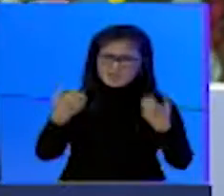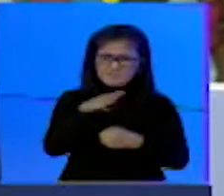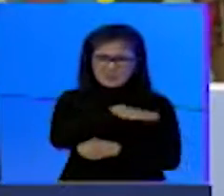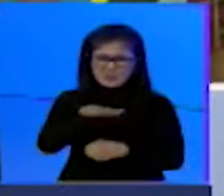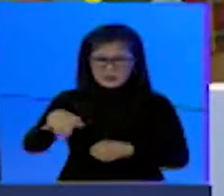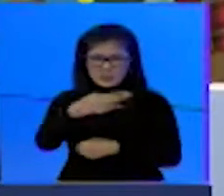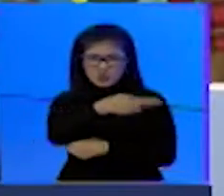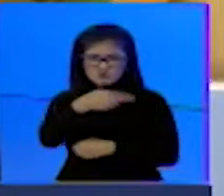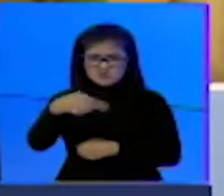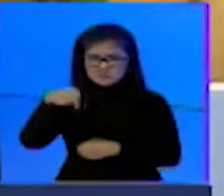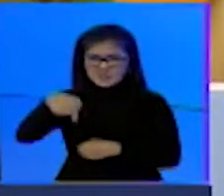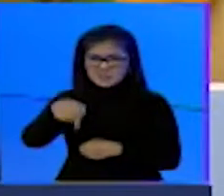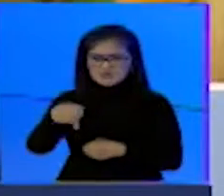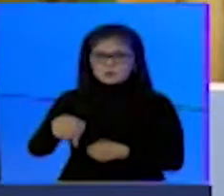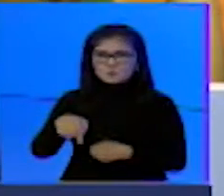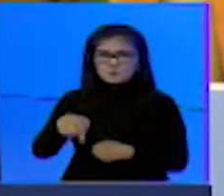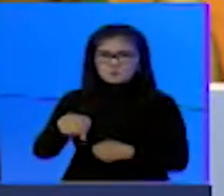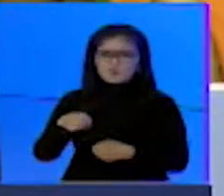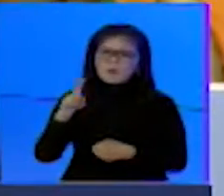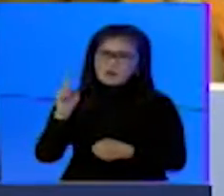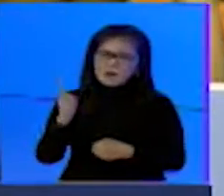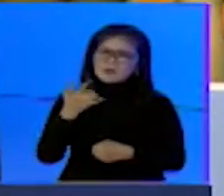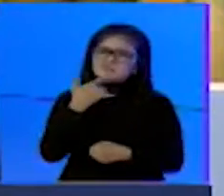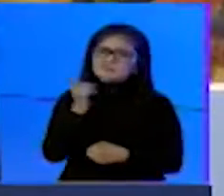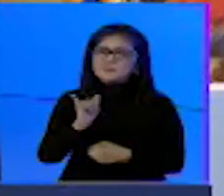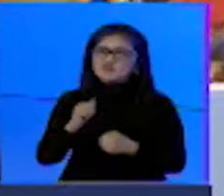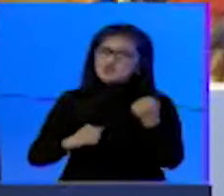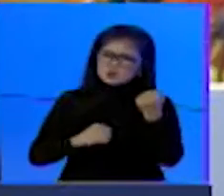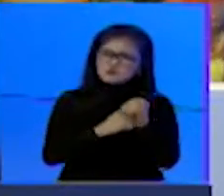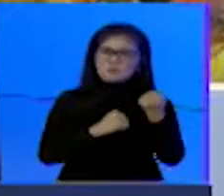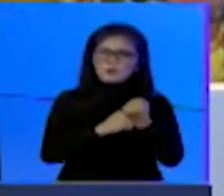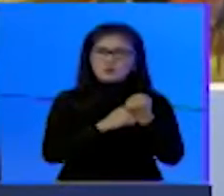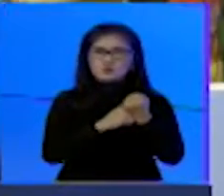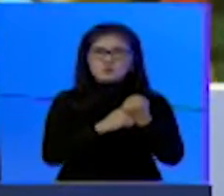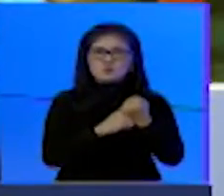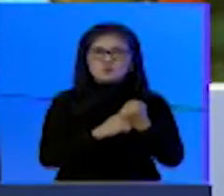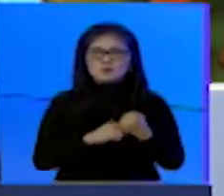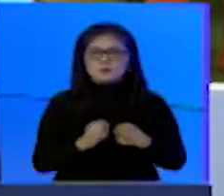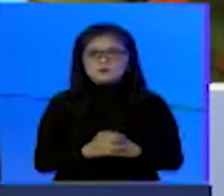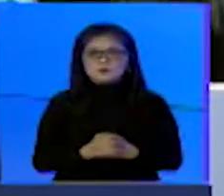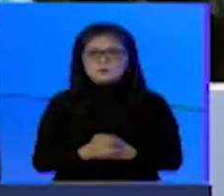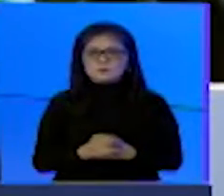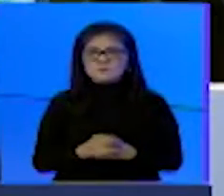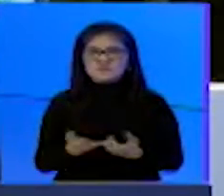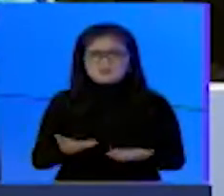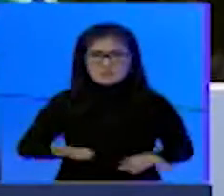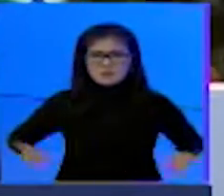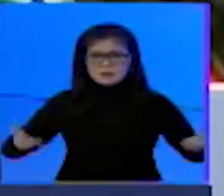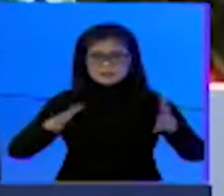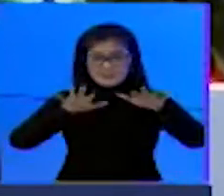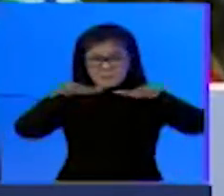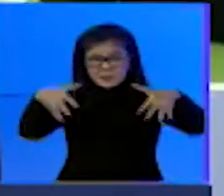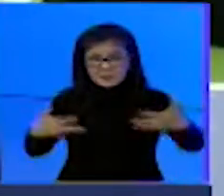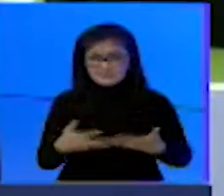Indonesia gitu ya, semua juga bisa saling support satu sama lain. Tentunya di tengah-tengah pandemi ini kita